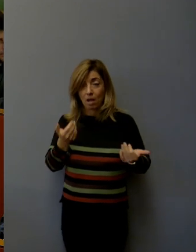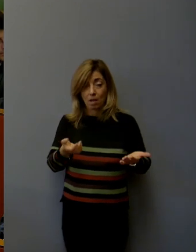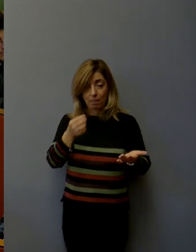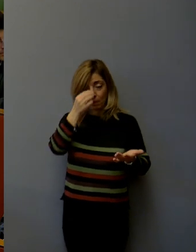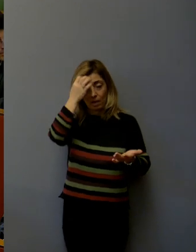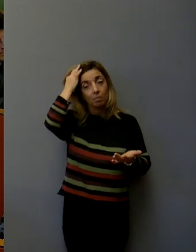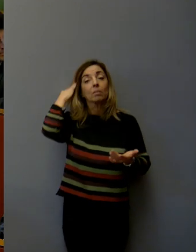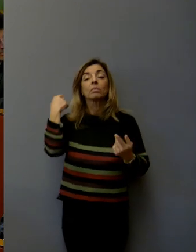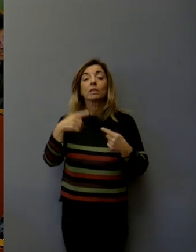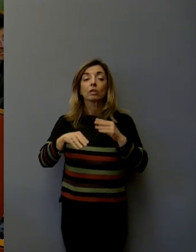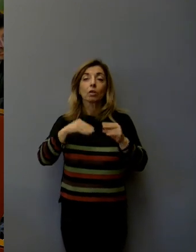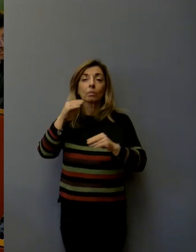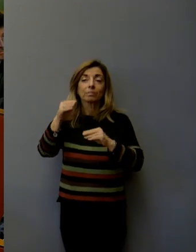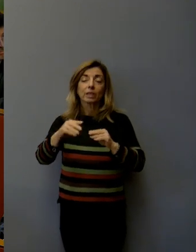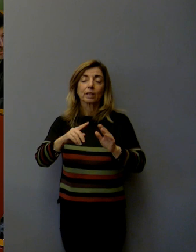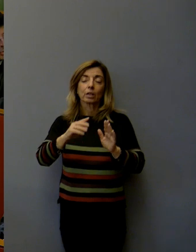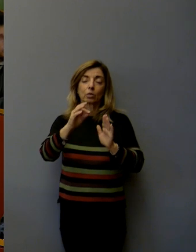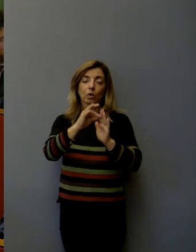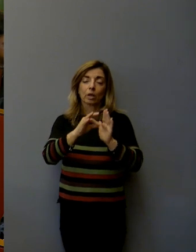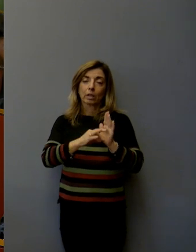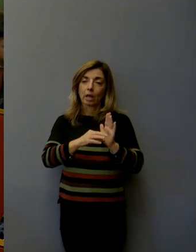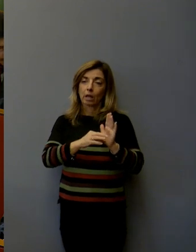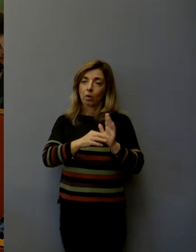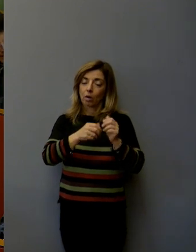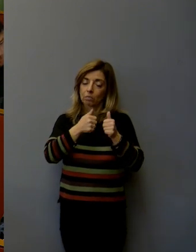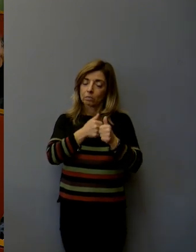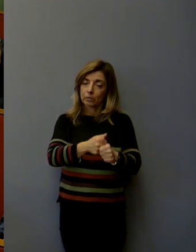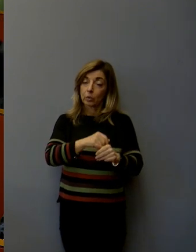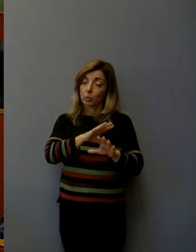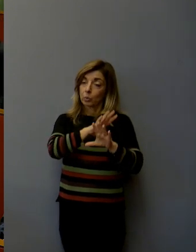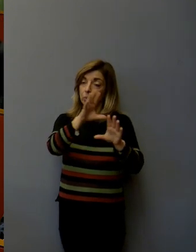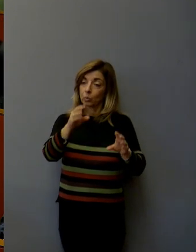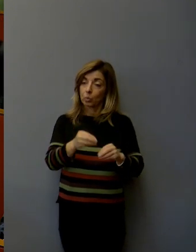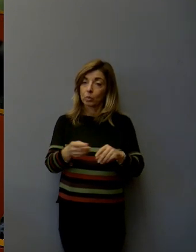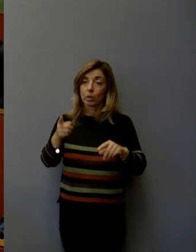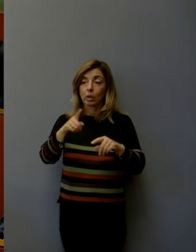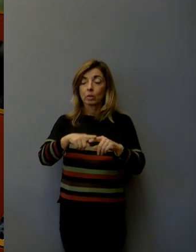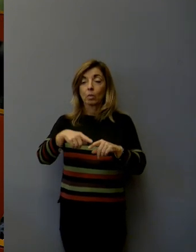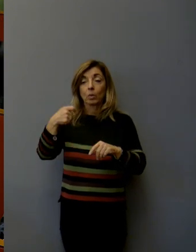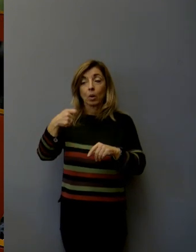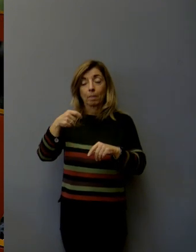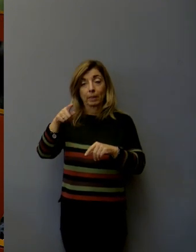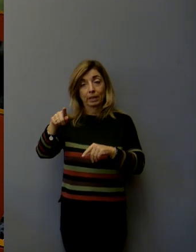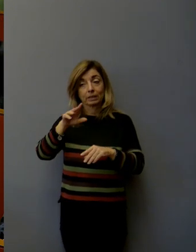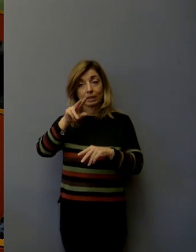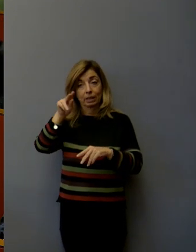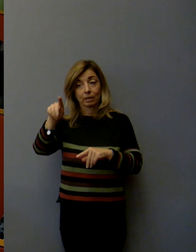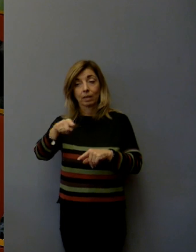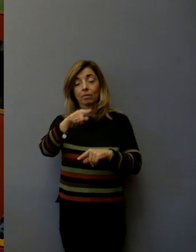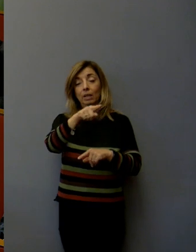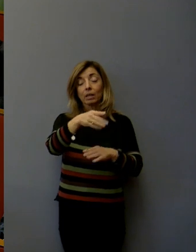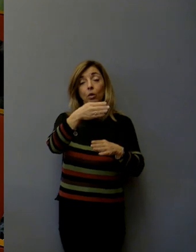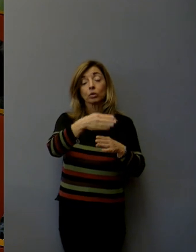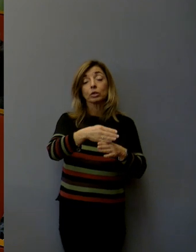al rispetto delle regole tutte e richiamo anche il presidente affinché il consigliere Gucci non il sindaco il